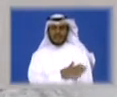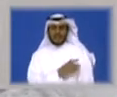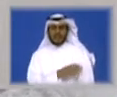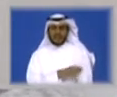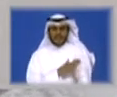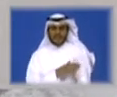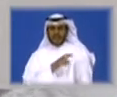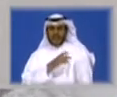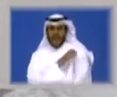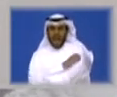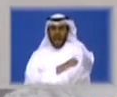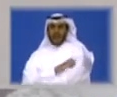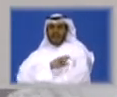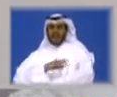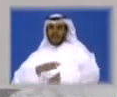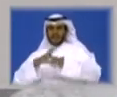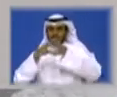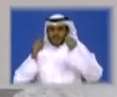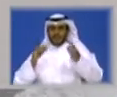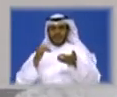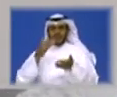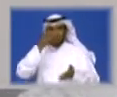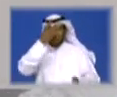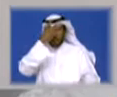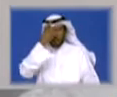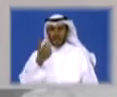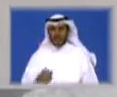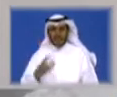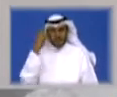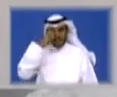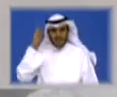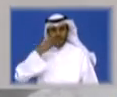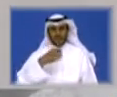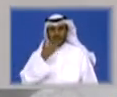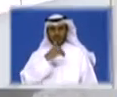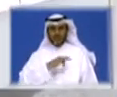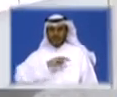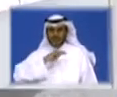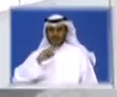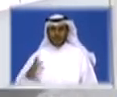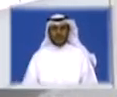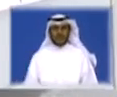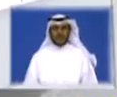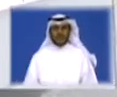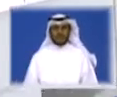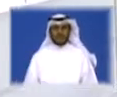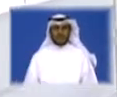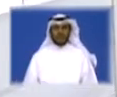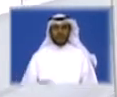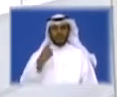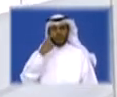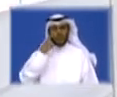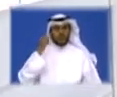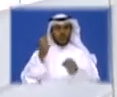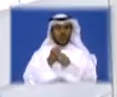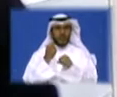الأول عبارة عن وحدات متخصصة بالجلدية مثل وحدة الليزر، وحدة الجراحة، وحدة العلاج الضوئي. بصمات الأيادي البيضاء